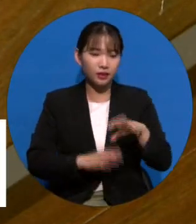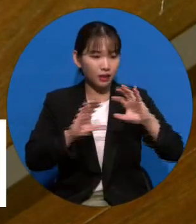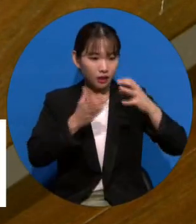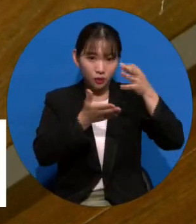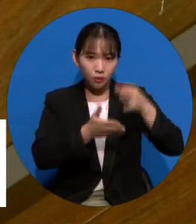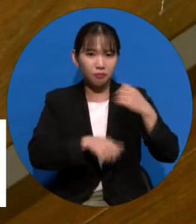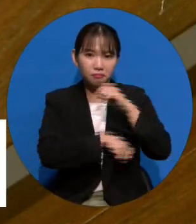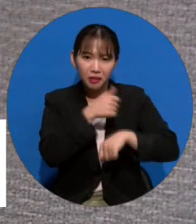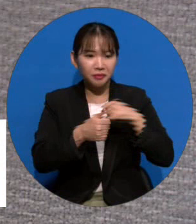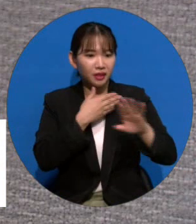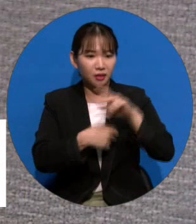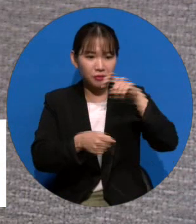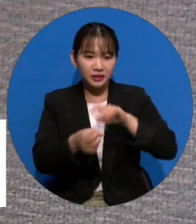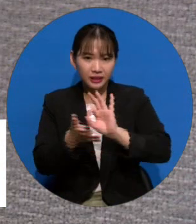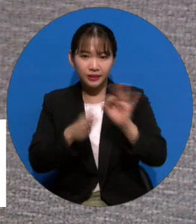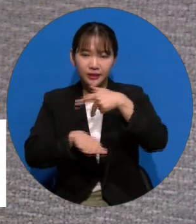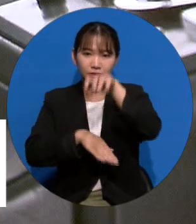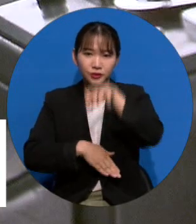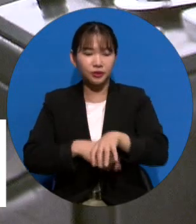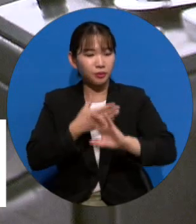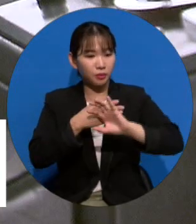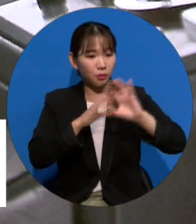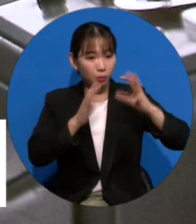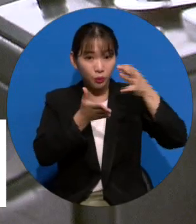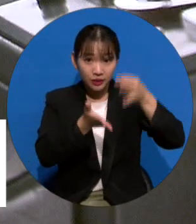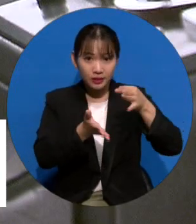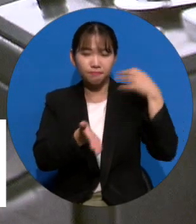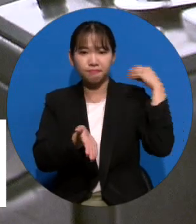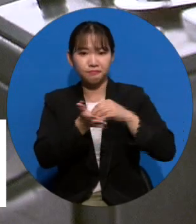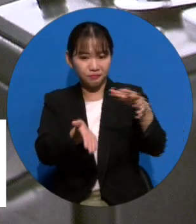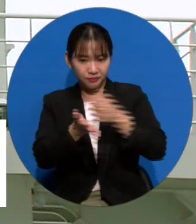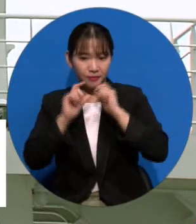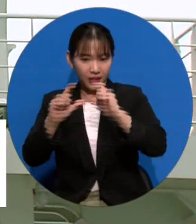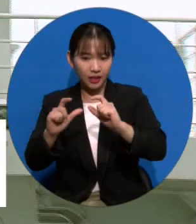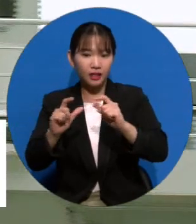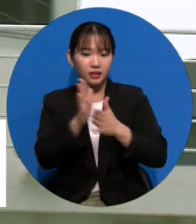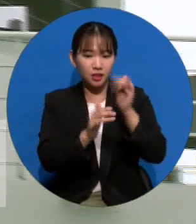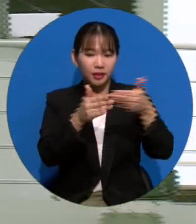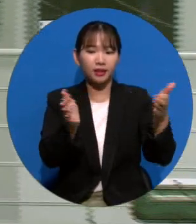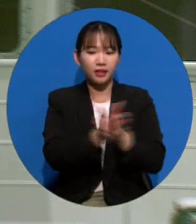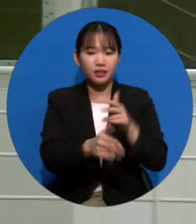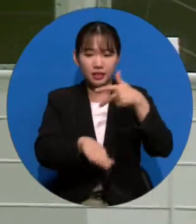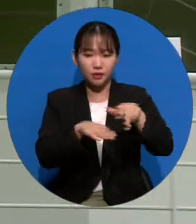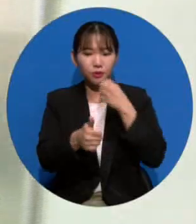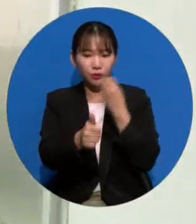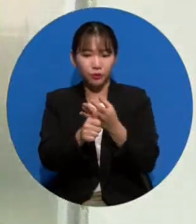보조금을 임의대로 다른 비용으로 사용한 진도군에 보조금 환수를 통보했고 시민단체들은 진도군을